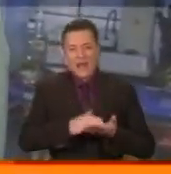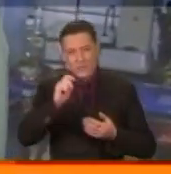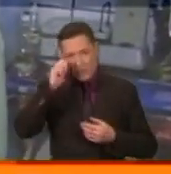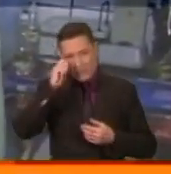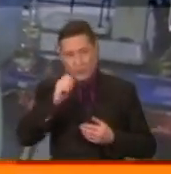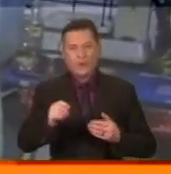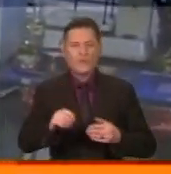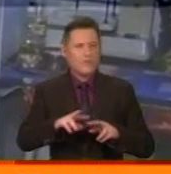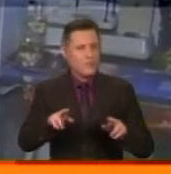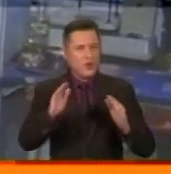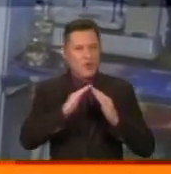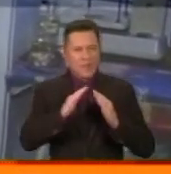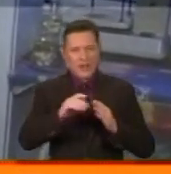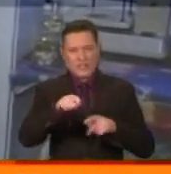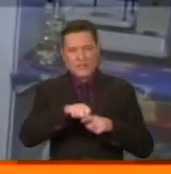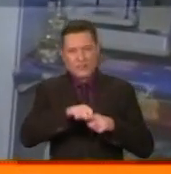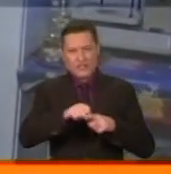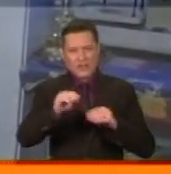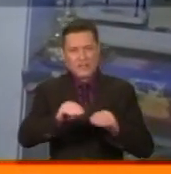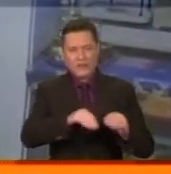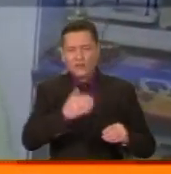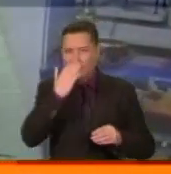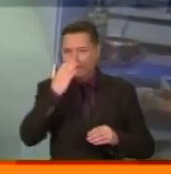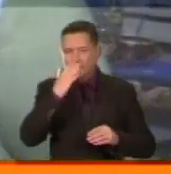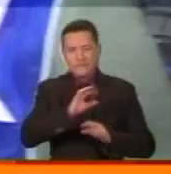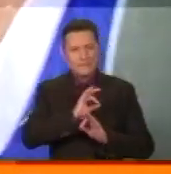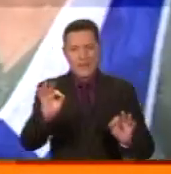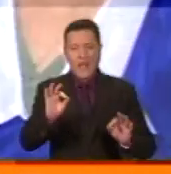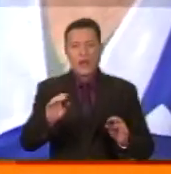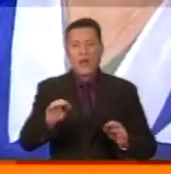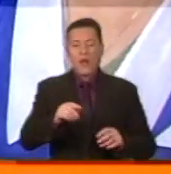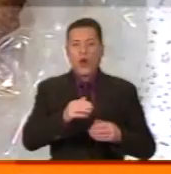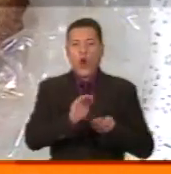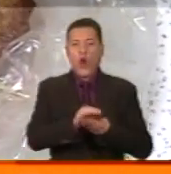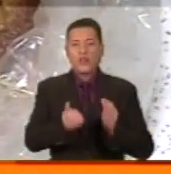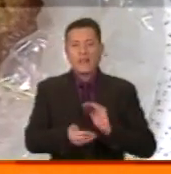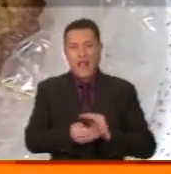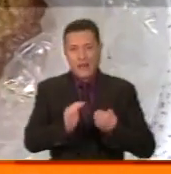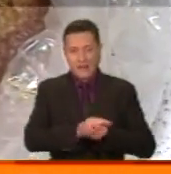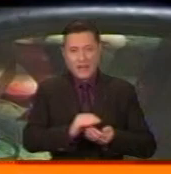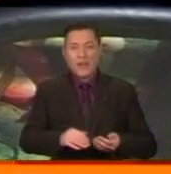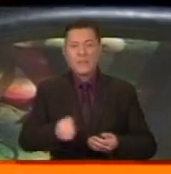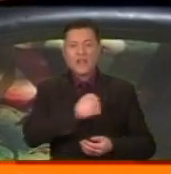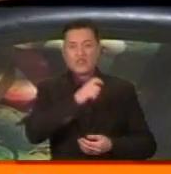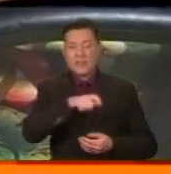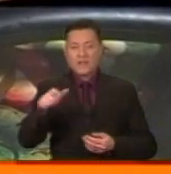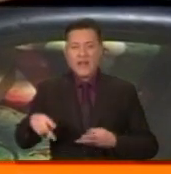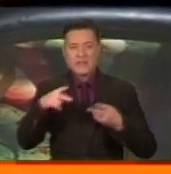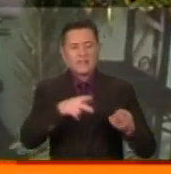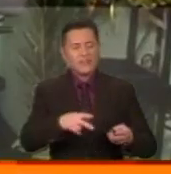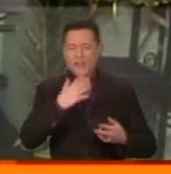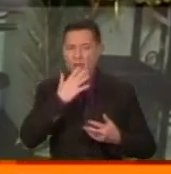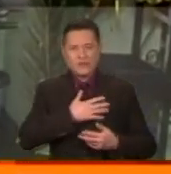по-домашньому з часничком так щоб ну вони почувствовали що їх люблять котлетки і солдати сюди заїжджають